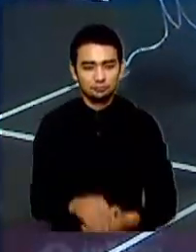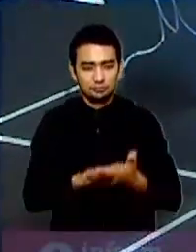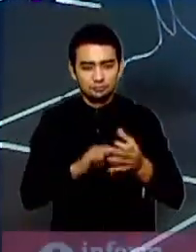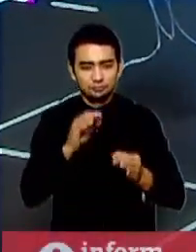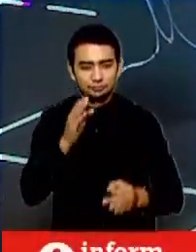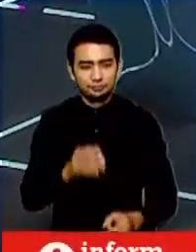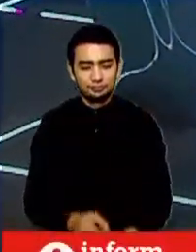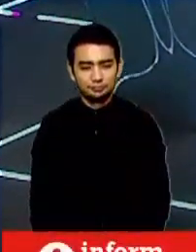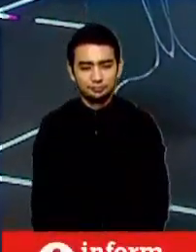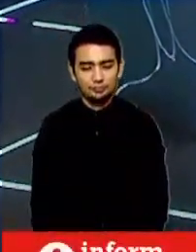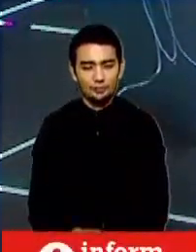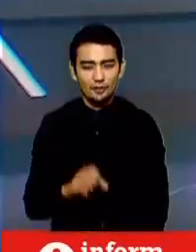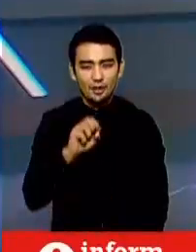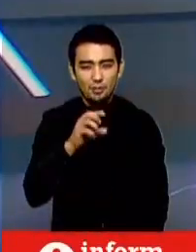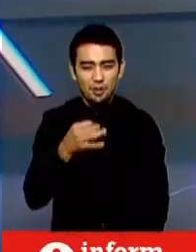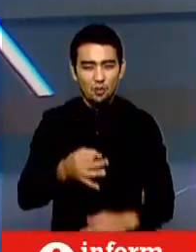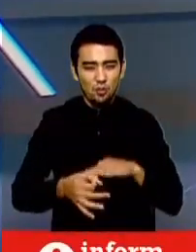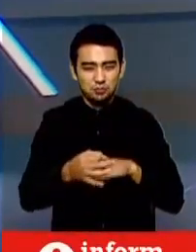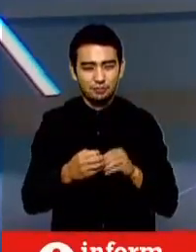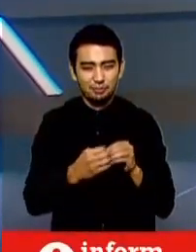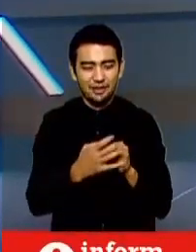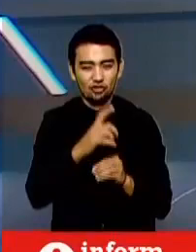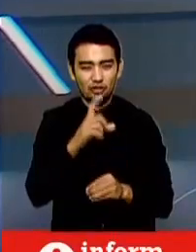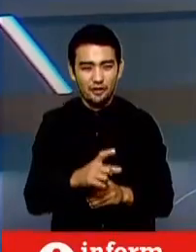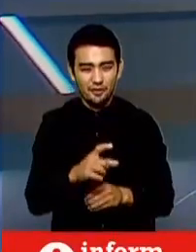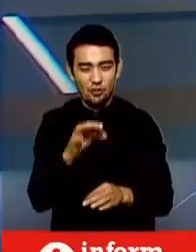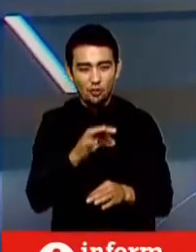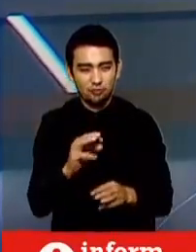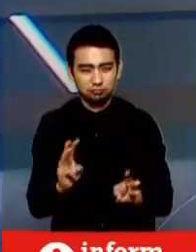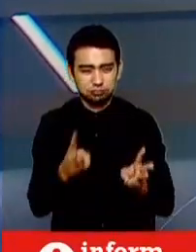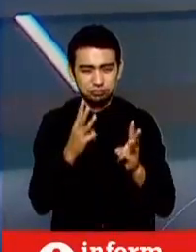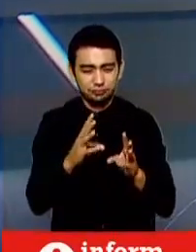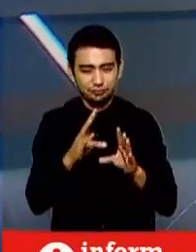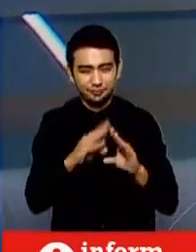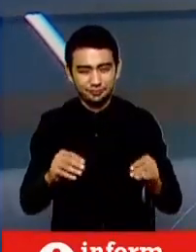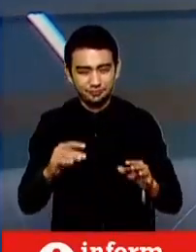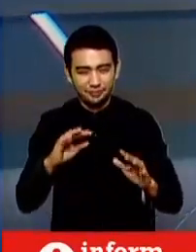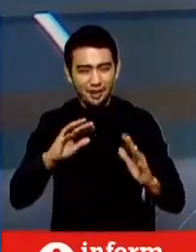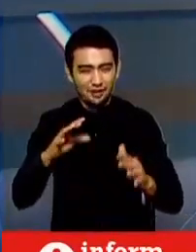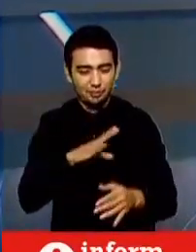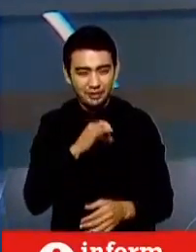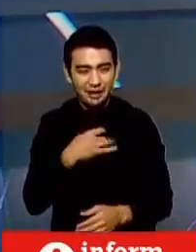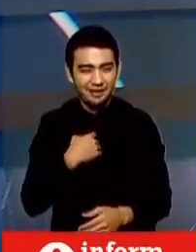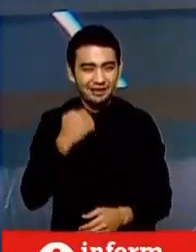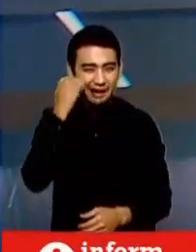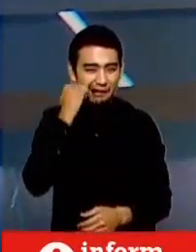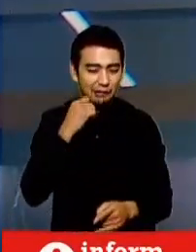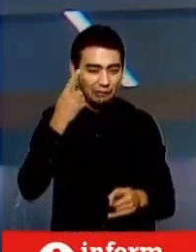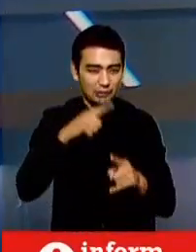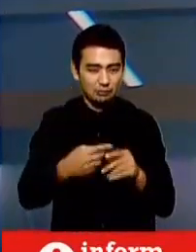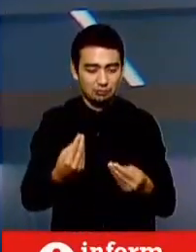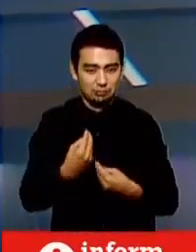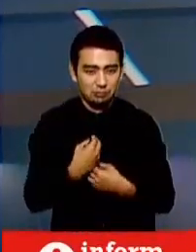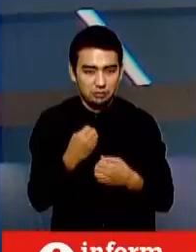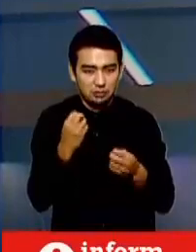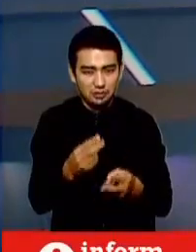Жалғастырамыз. Абай облысындағы 15 адамның өмірін жалмаған алапат орман өртінен кейін бізге ескі техника берілді.